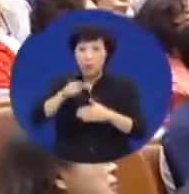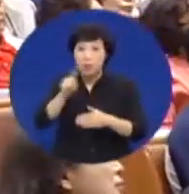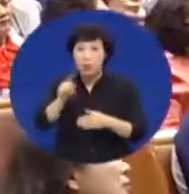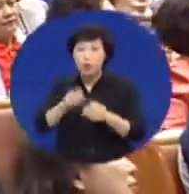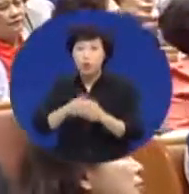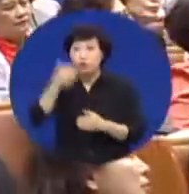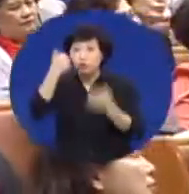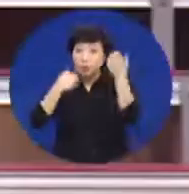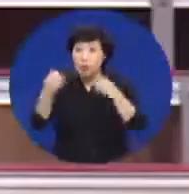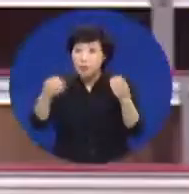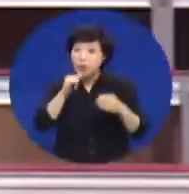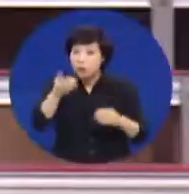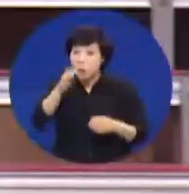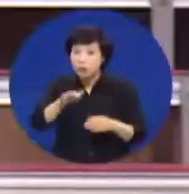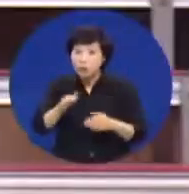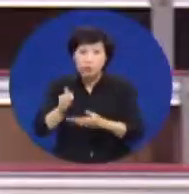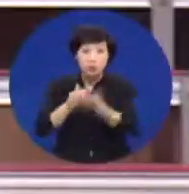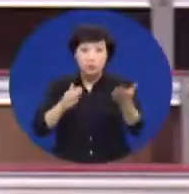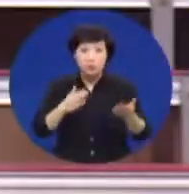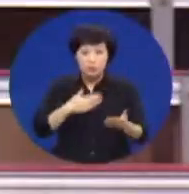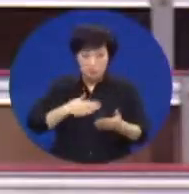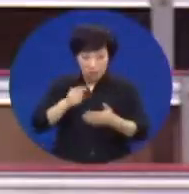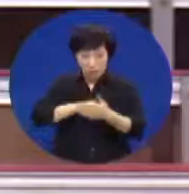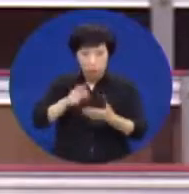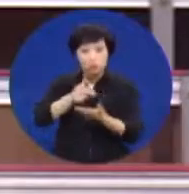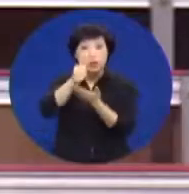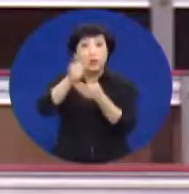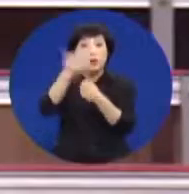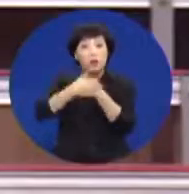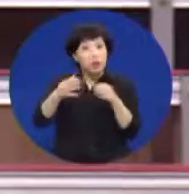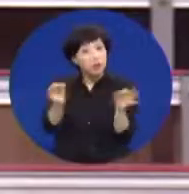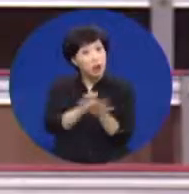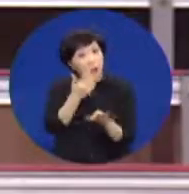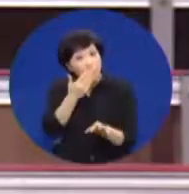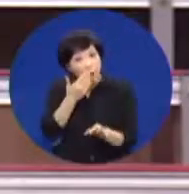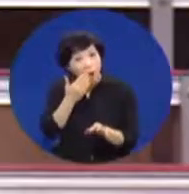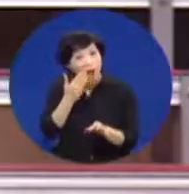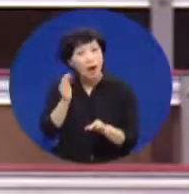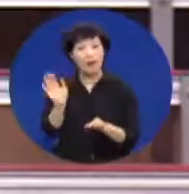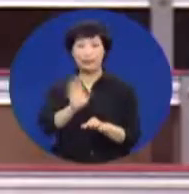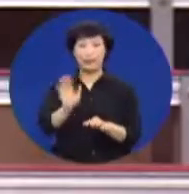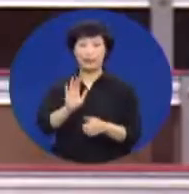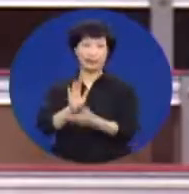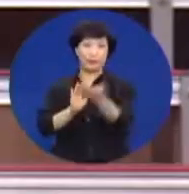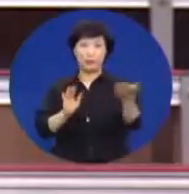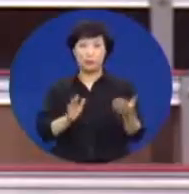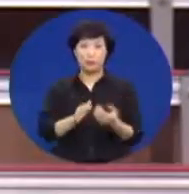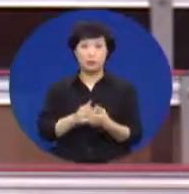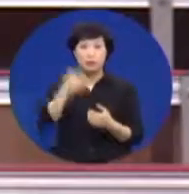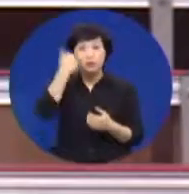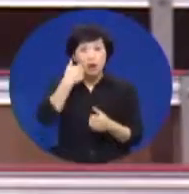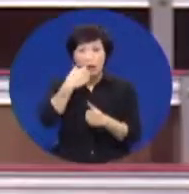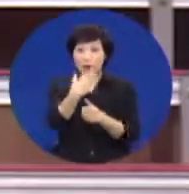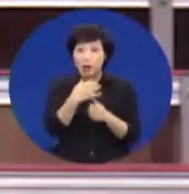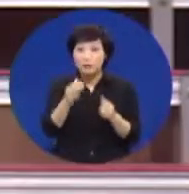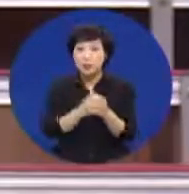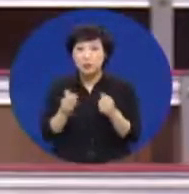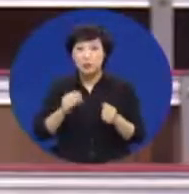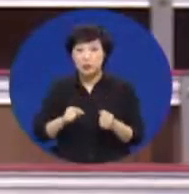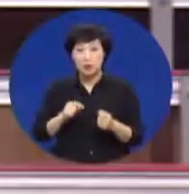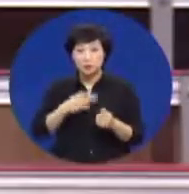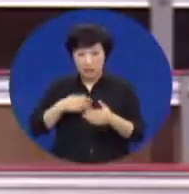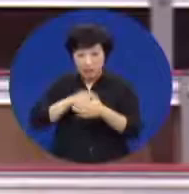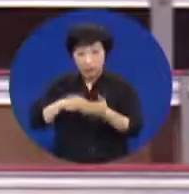누가 말하건들 소멸되었느냐 그 말이야. 누가 말하건들 소멸되었느냐 그